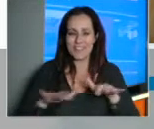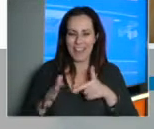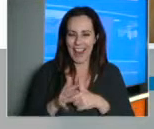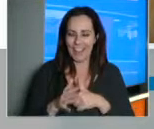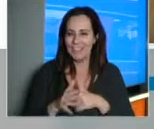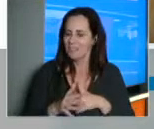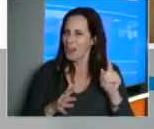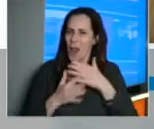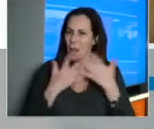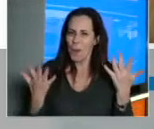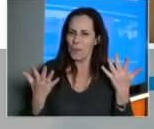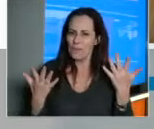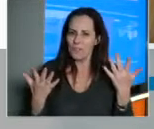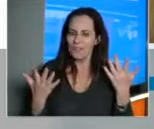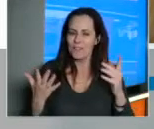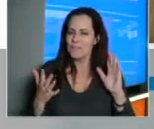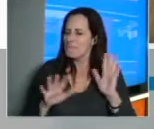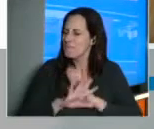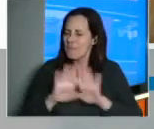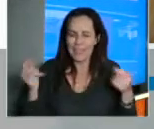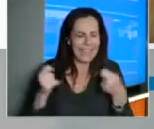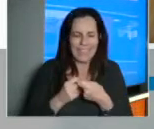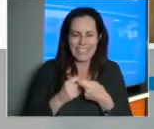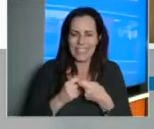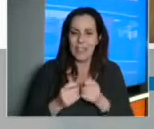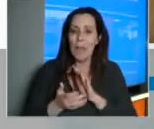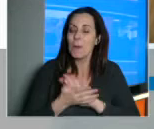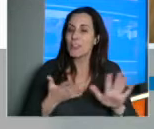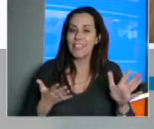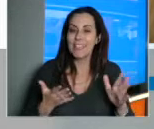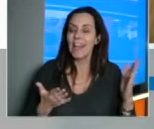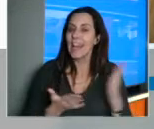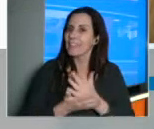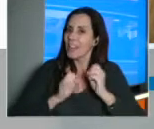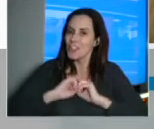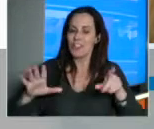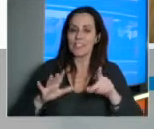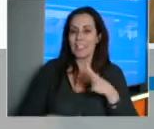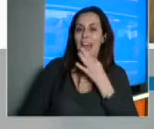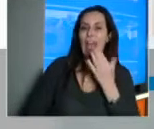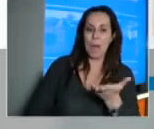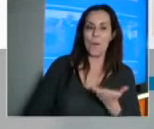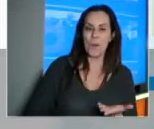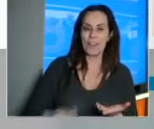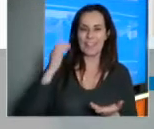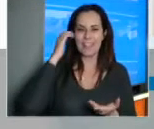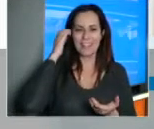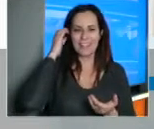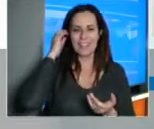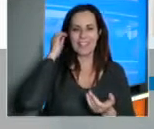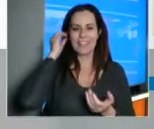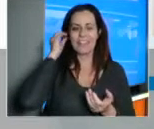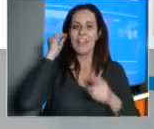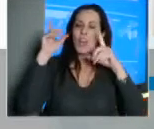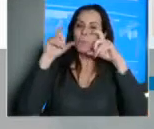באופן מאוד לא ברור, בלי... טיימינג לשום דבר, פשוט הצליחה, החליטה לשחרר. זה כזה חמוד. כן, החליטה לשחרר למערכות